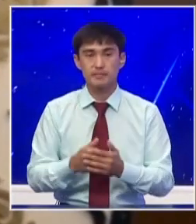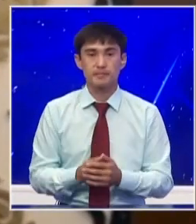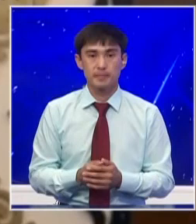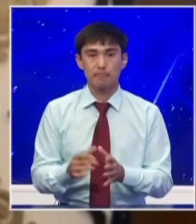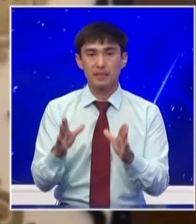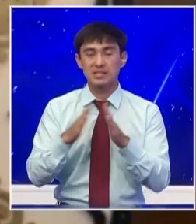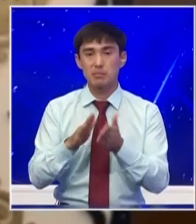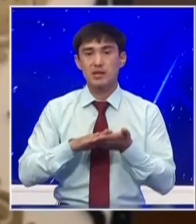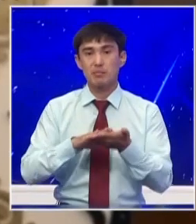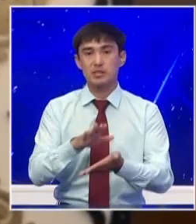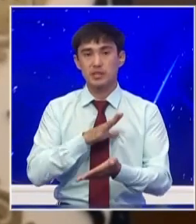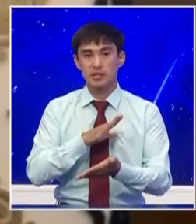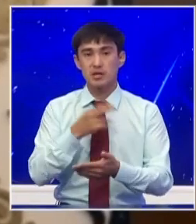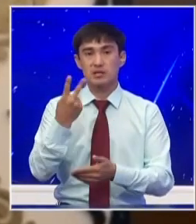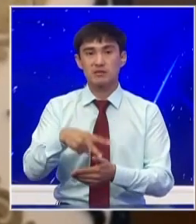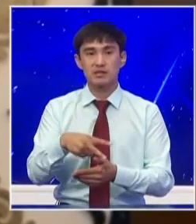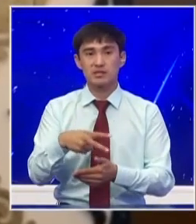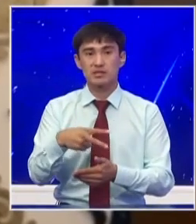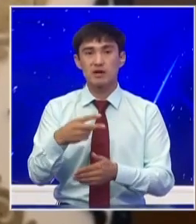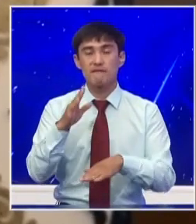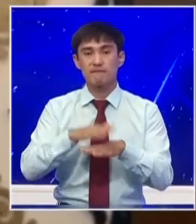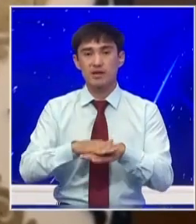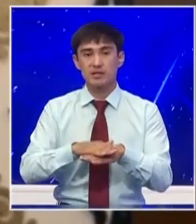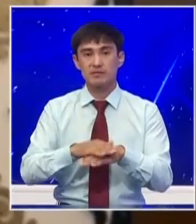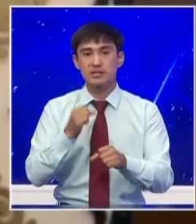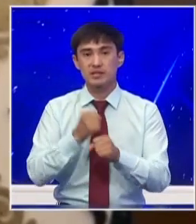семейно-бытовых отношений, в том числе 28